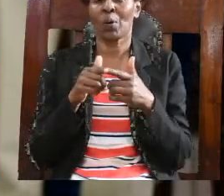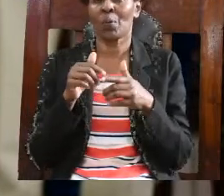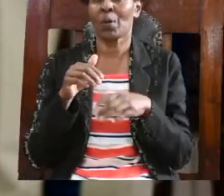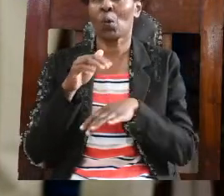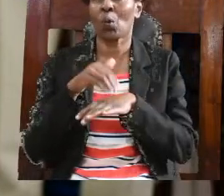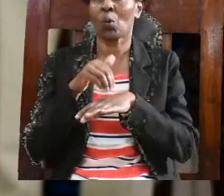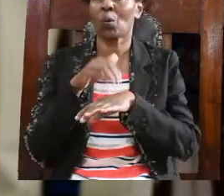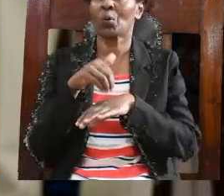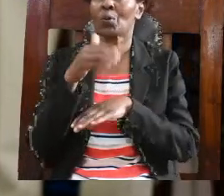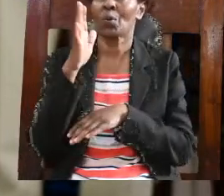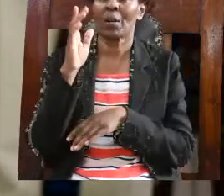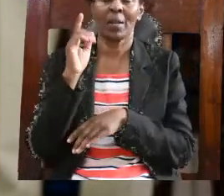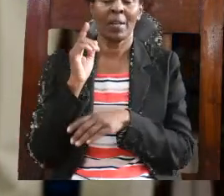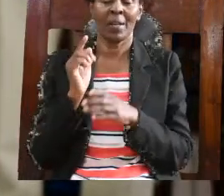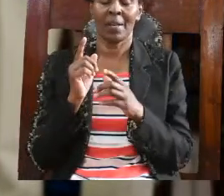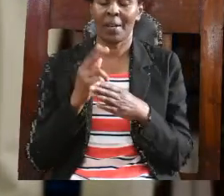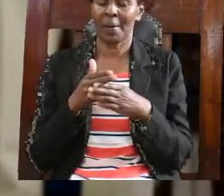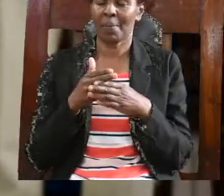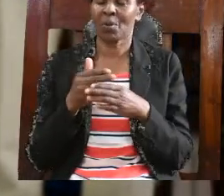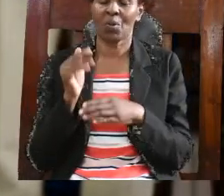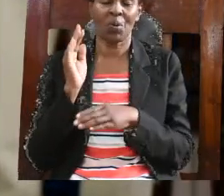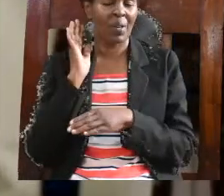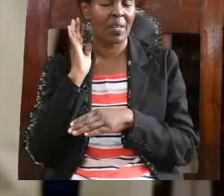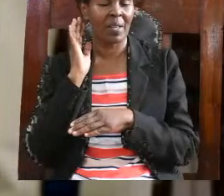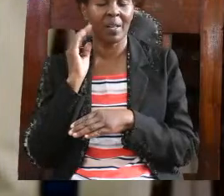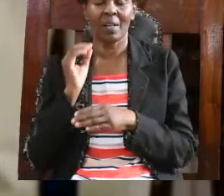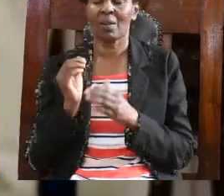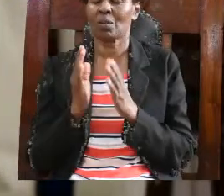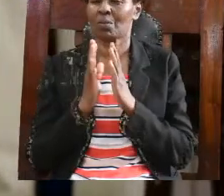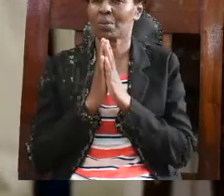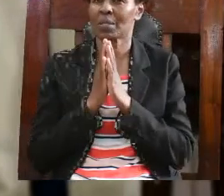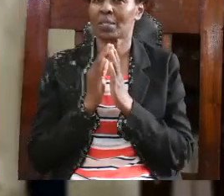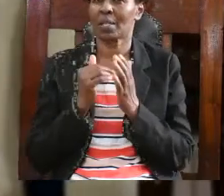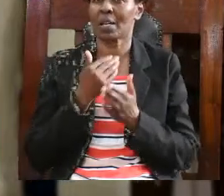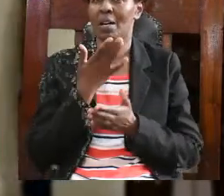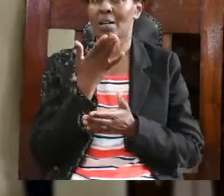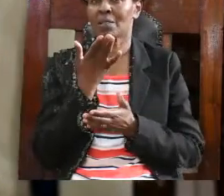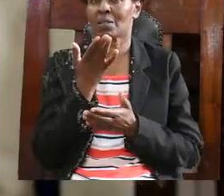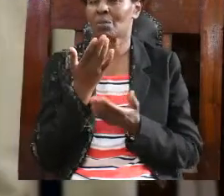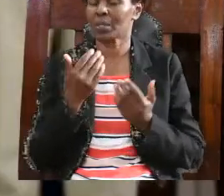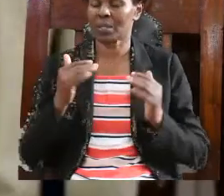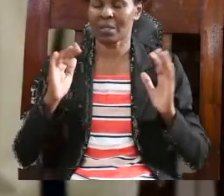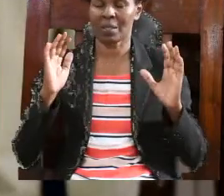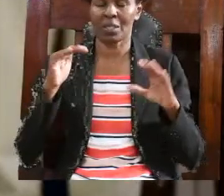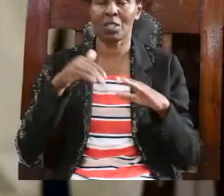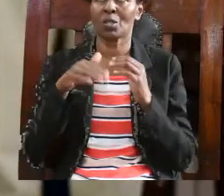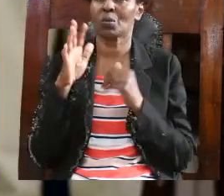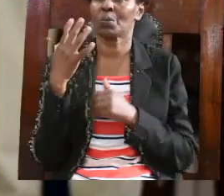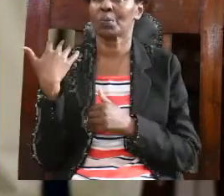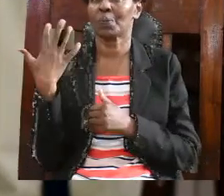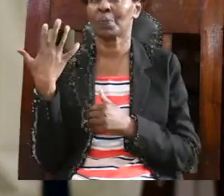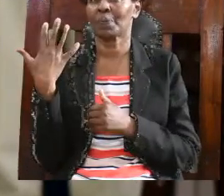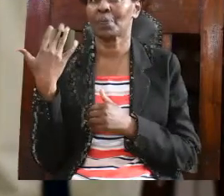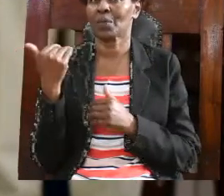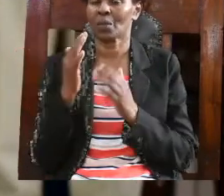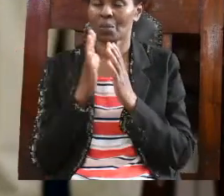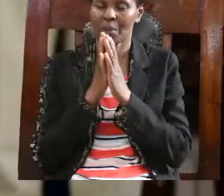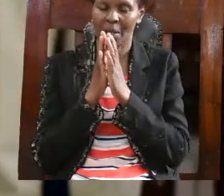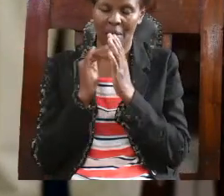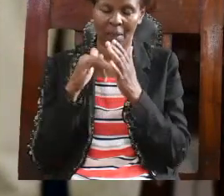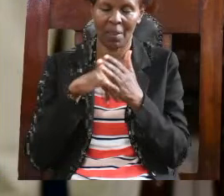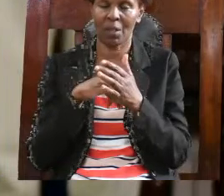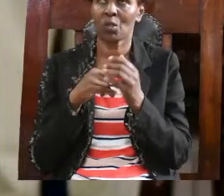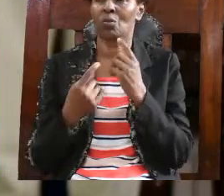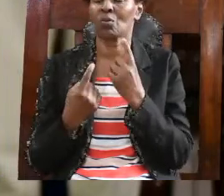lako wewe husikia maombi yetu na unajibu. Sasa twajiweka mikononi mwako tukiomba unene na